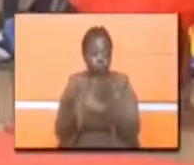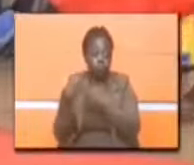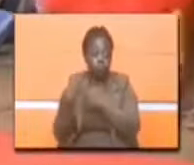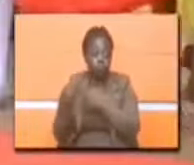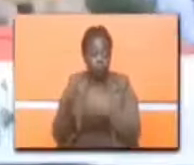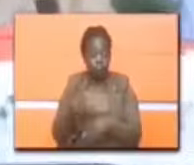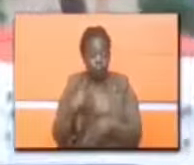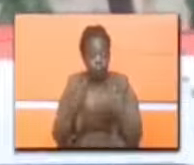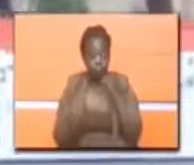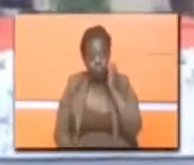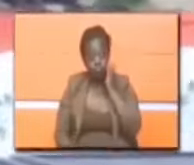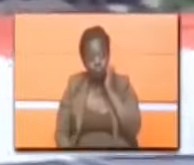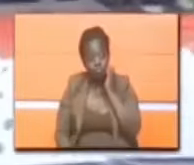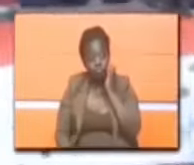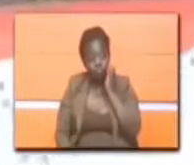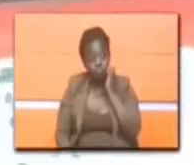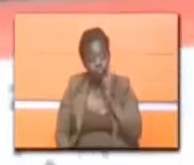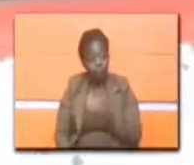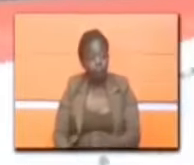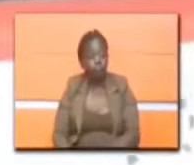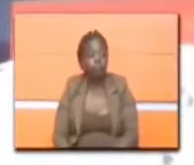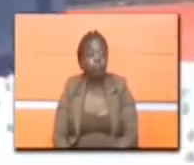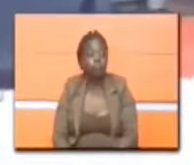buvunaanyizibwa bwange.